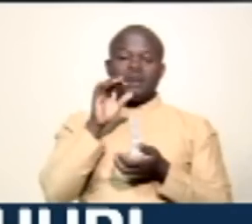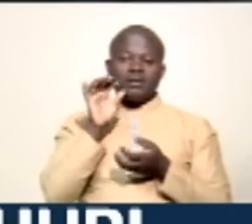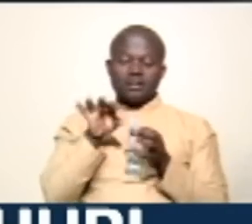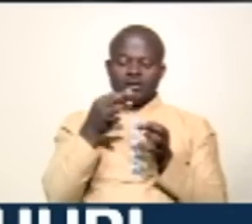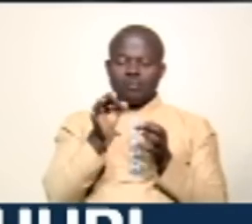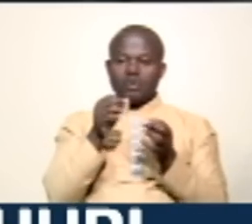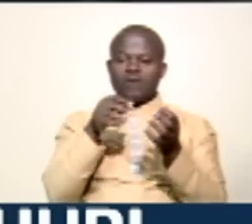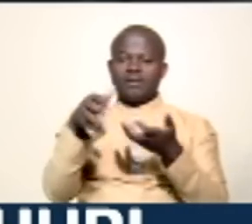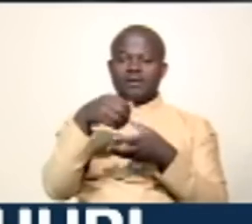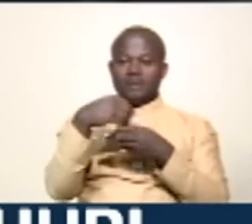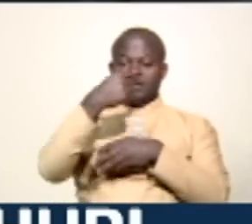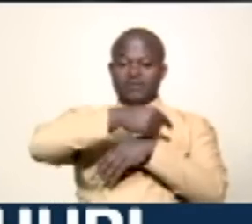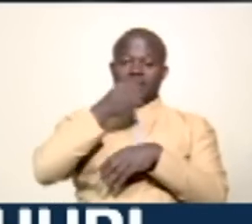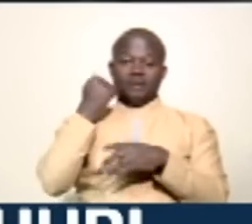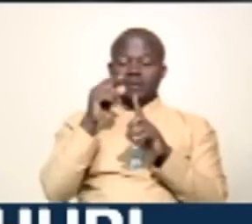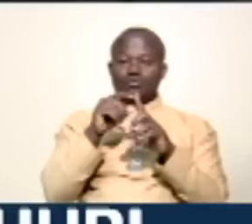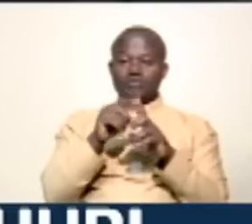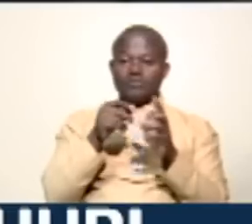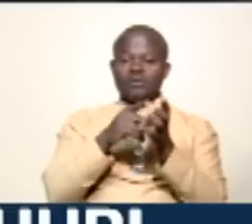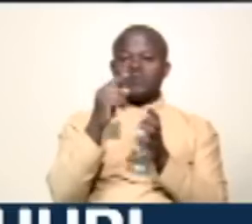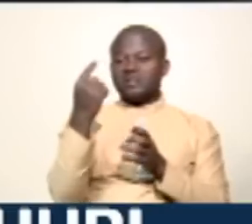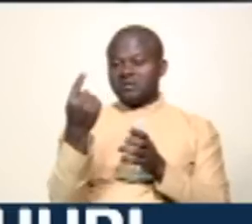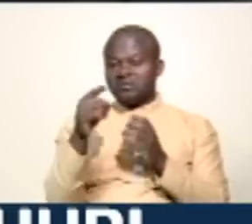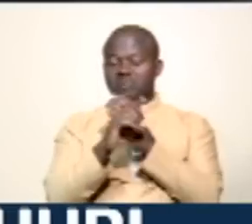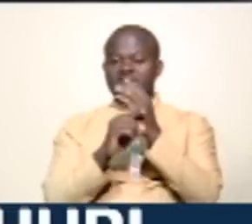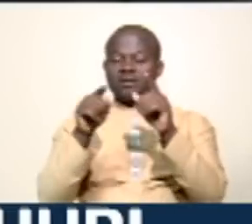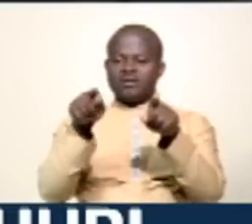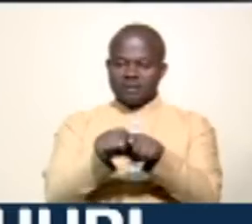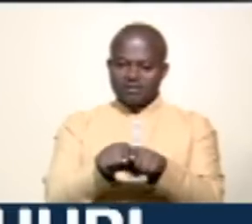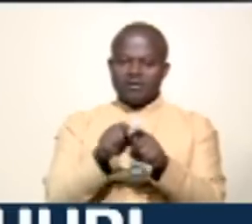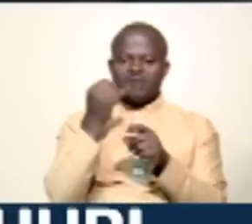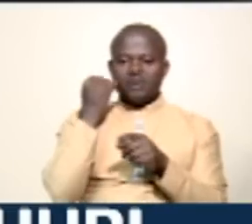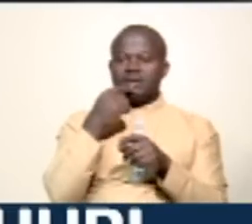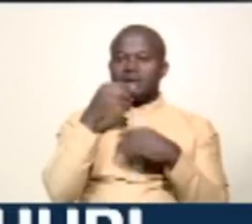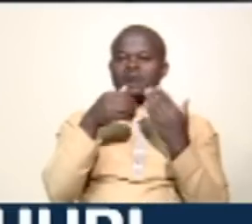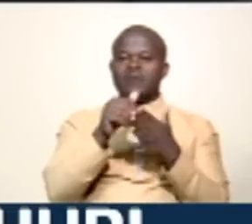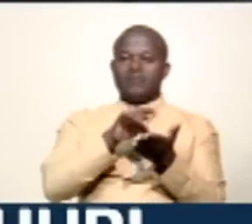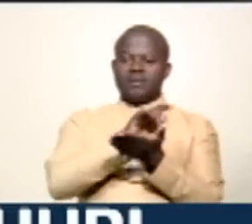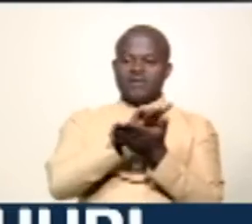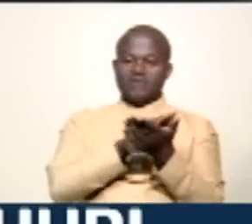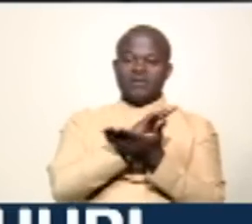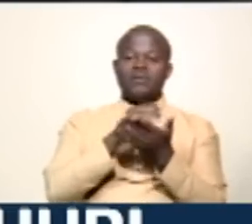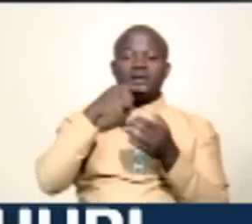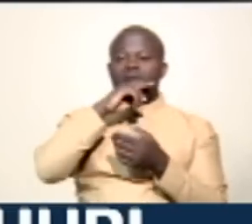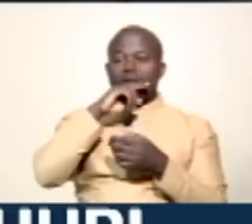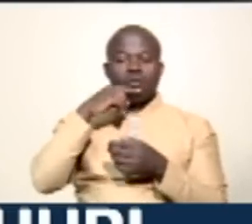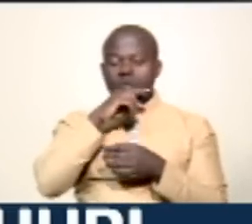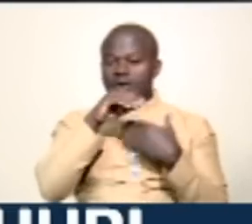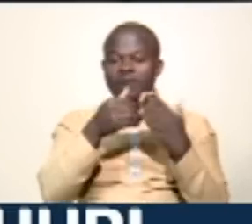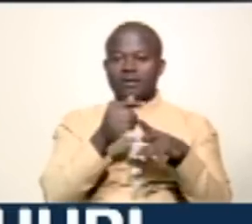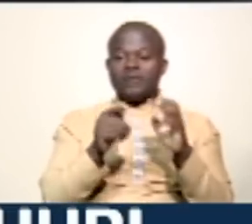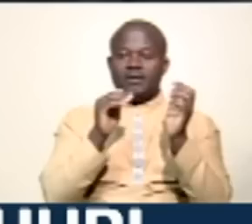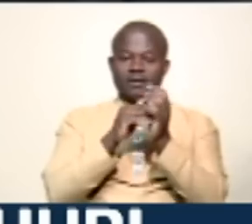munsi niba ari umuceri bakagura kimwe mu karere kamwe niba ari amavuta niba ari kawunga